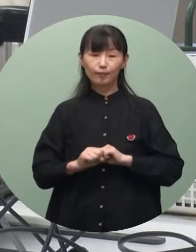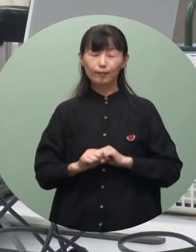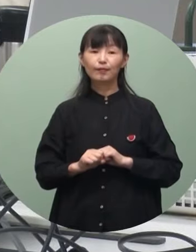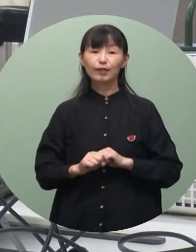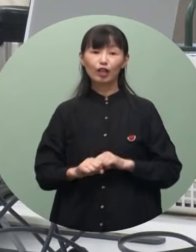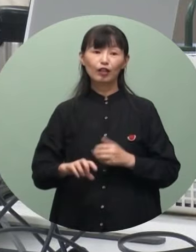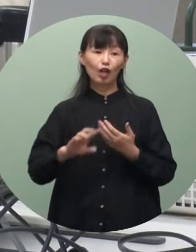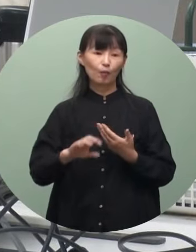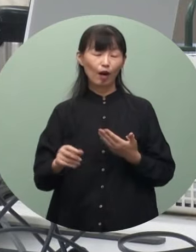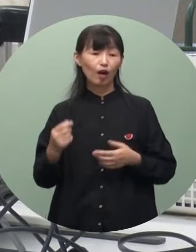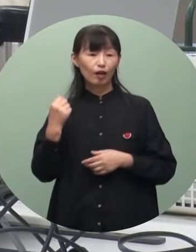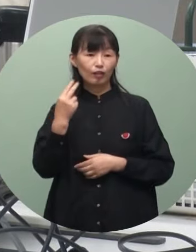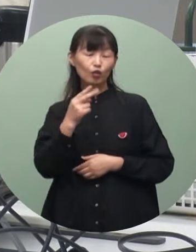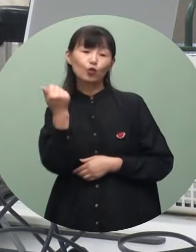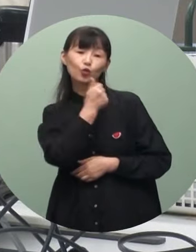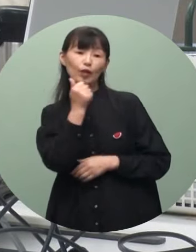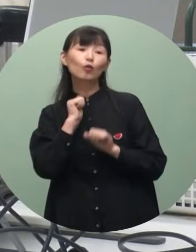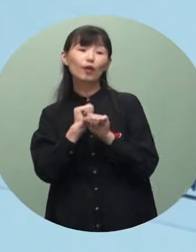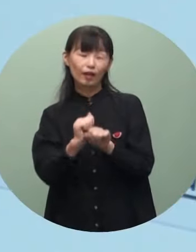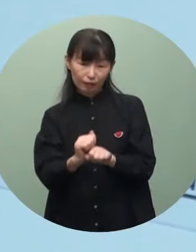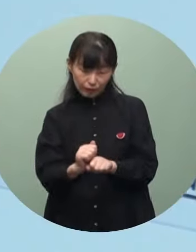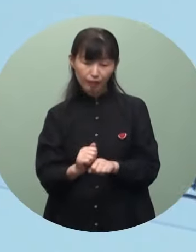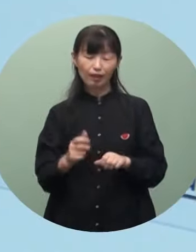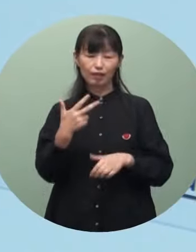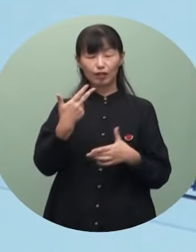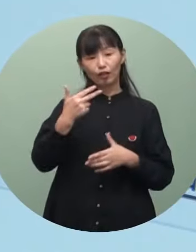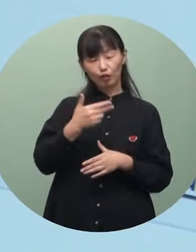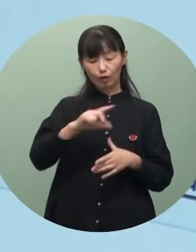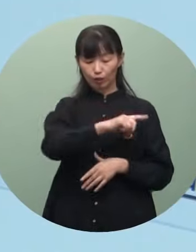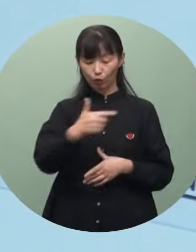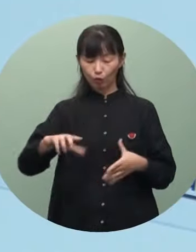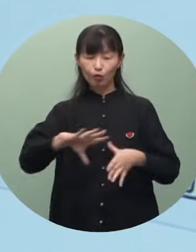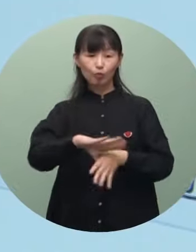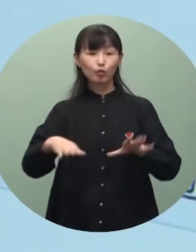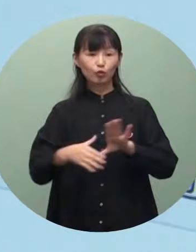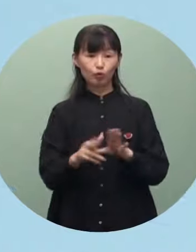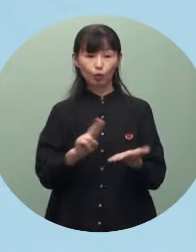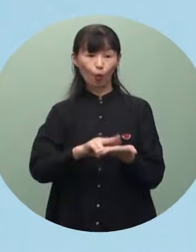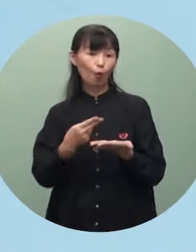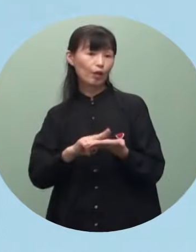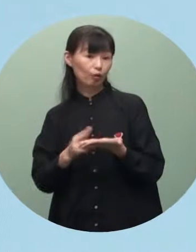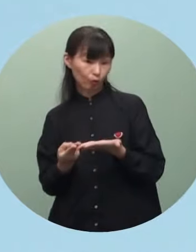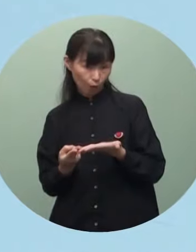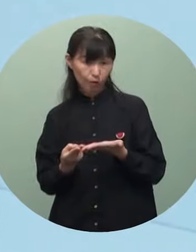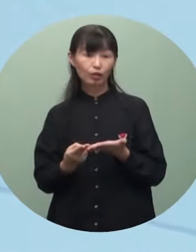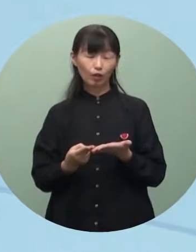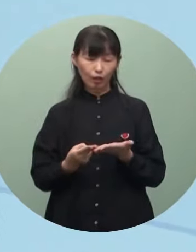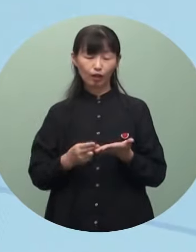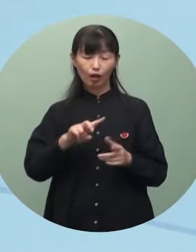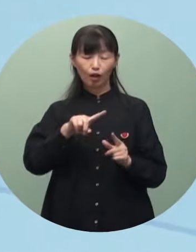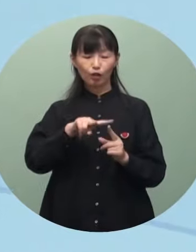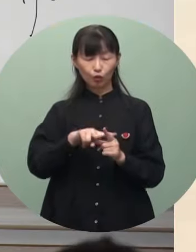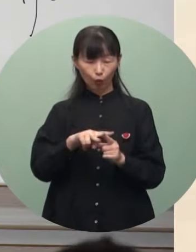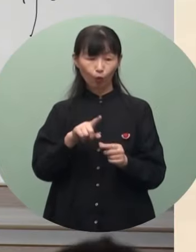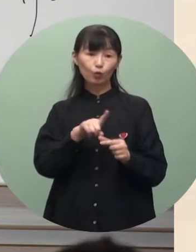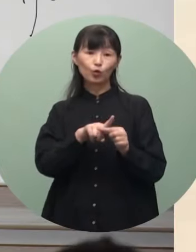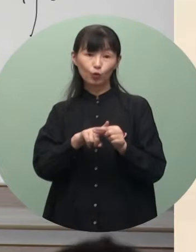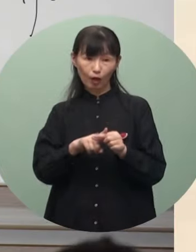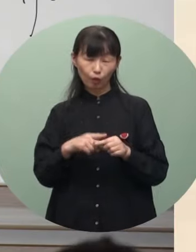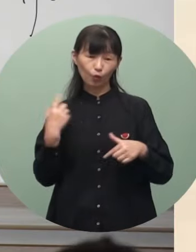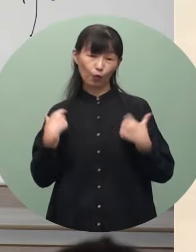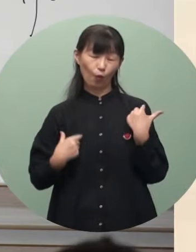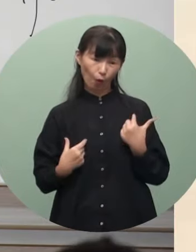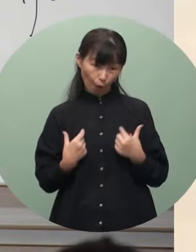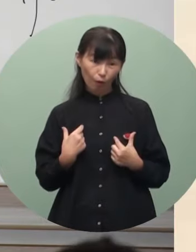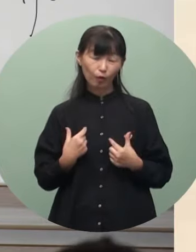海外の都市と交流する時の通訳をしたり、市役所でさまざまな文章を翻訳したり、あとは小中学校の生徒児童